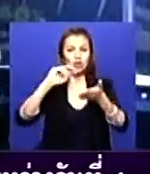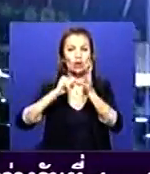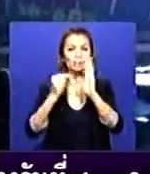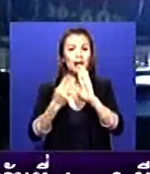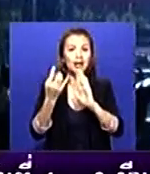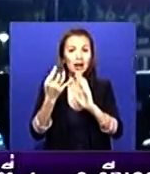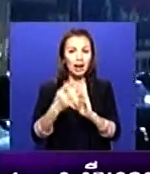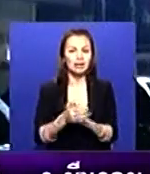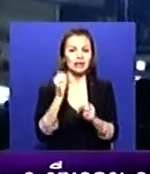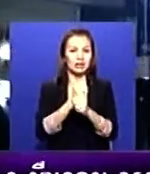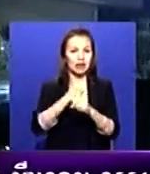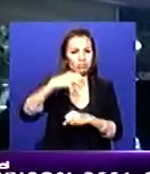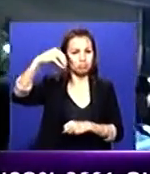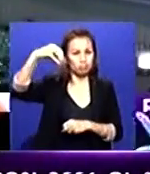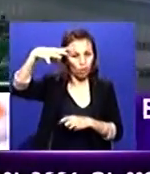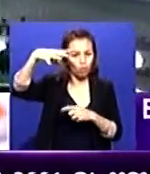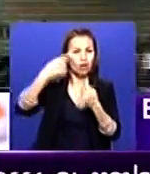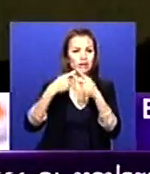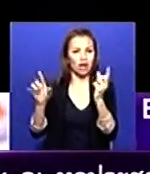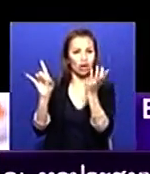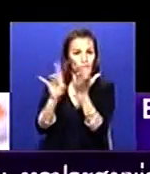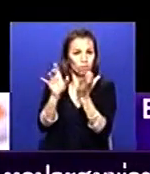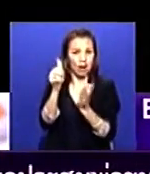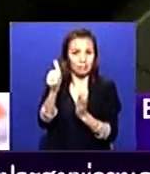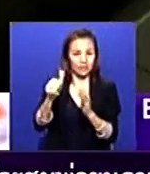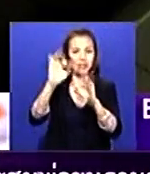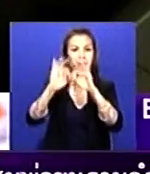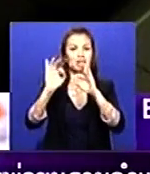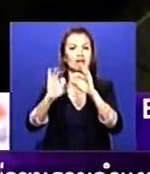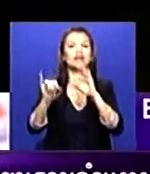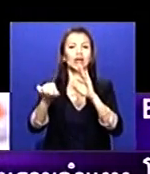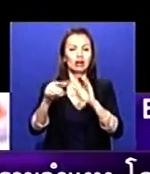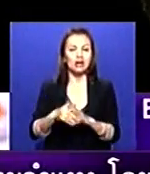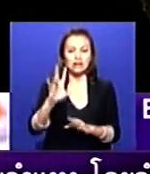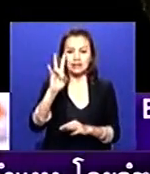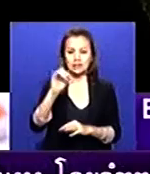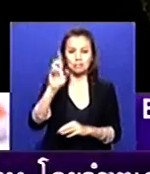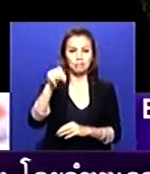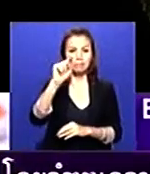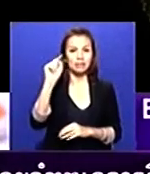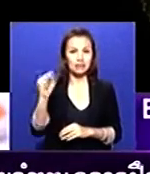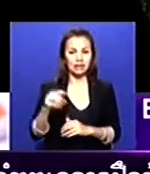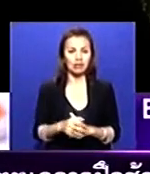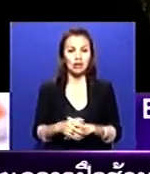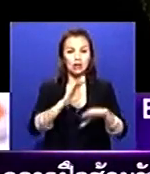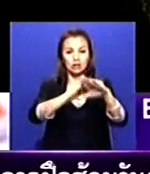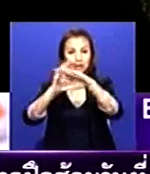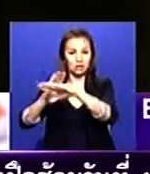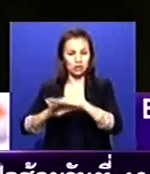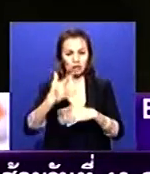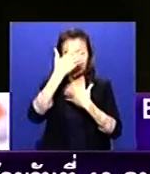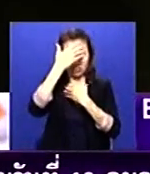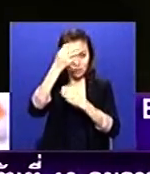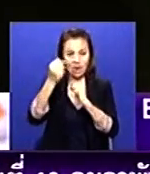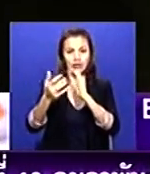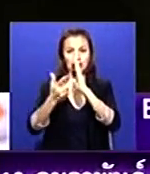กรณ์ส่องสว่างที่มีประสิทธิภาพสามารถช่วยประหยัดการใช้ไฟฟ้าได้กว่า70%และเพื่อกระตุ้นให้ทุกภาคส่วนหันมาสนใจเทคโนโ